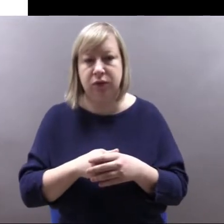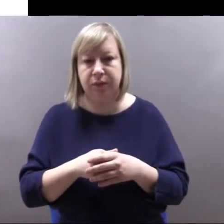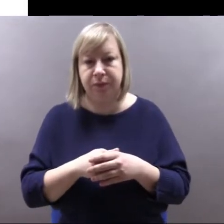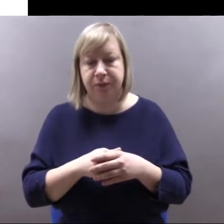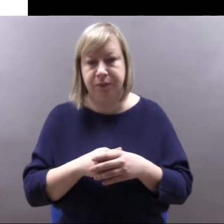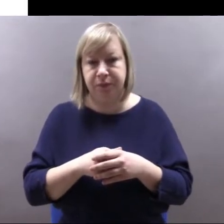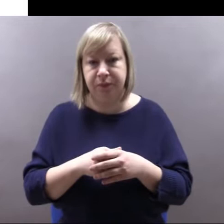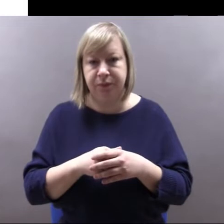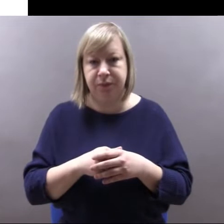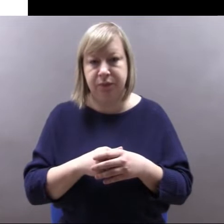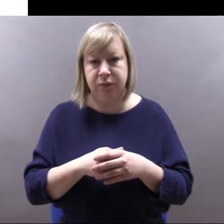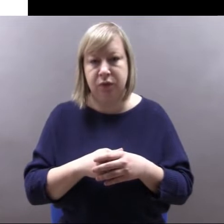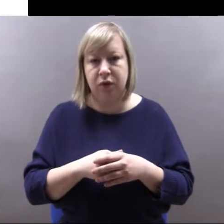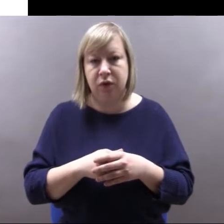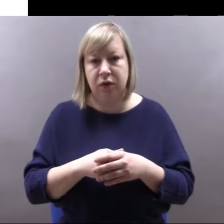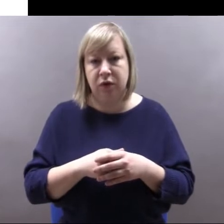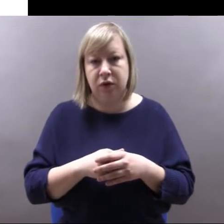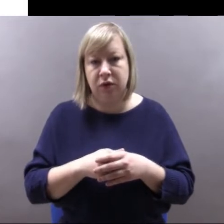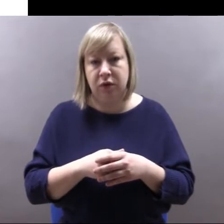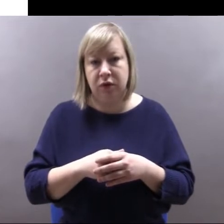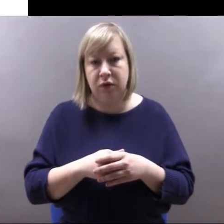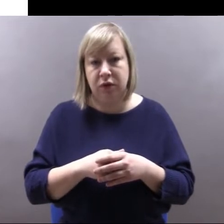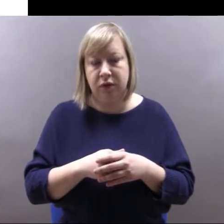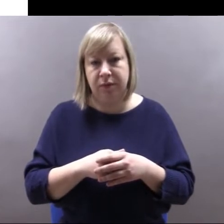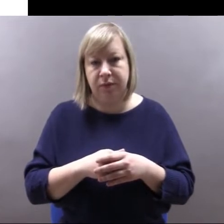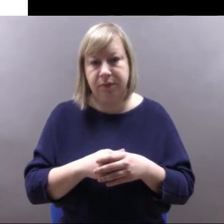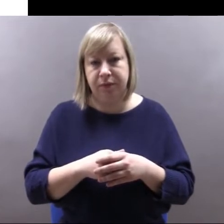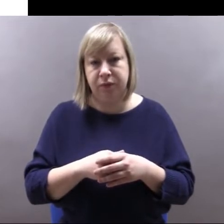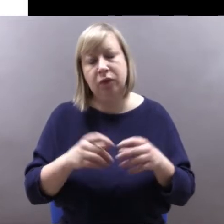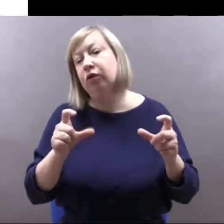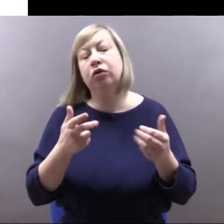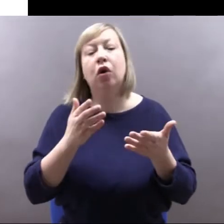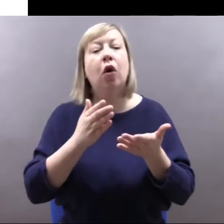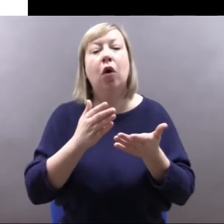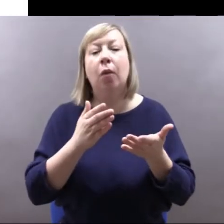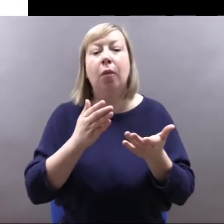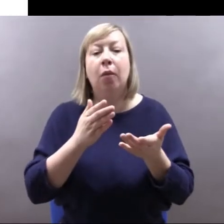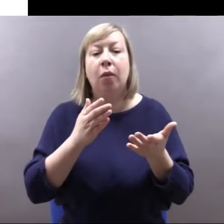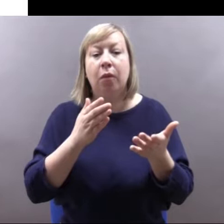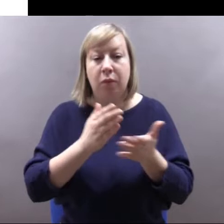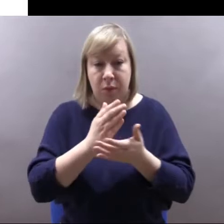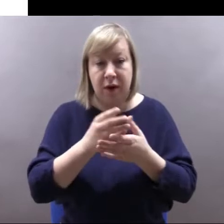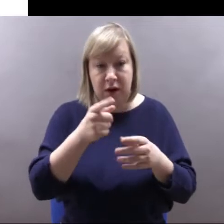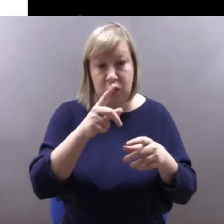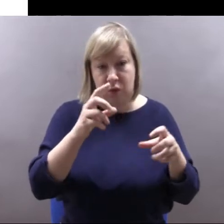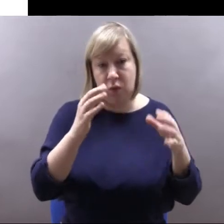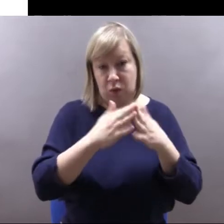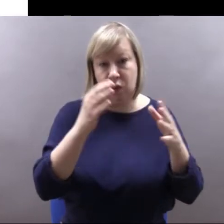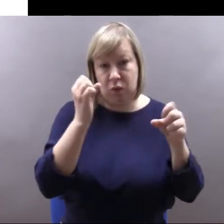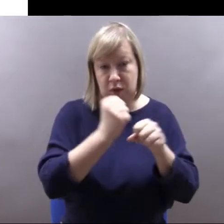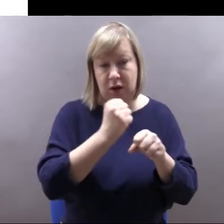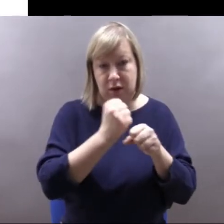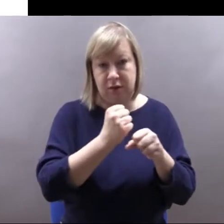sobą w środku połączone, są przekute w turnie przejścia między kamienicami, co daje